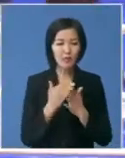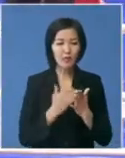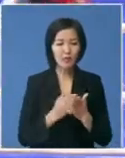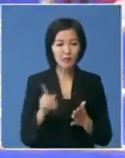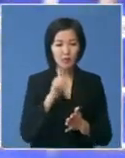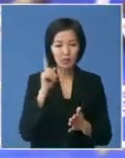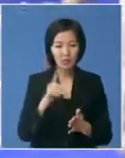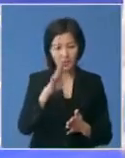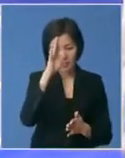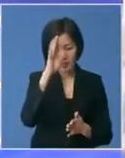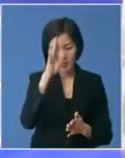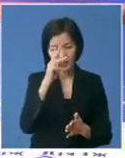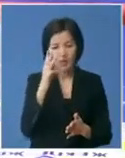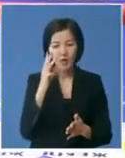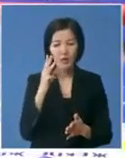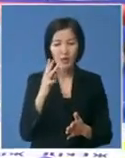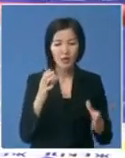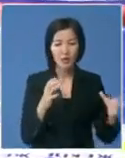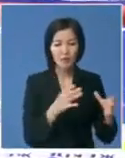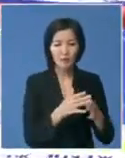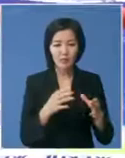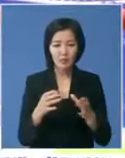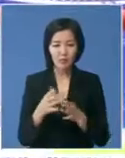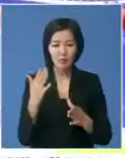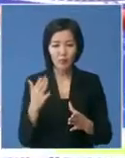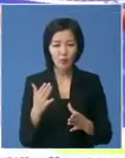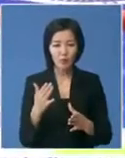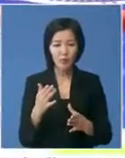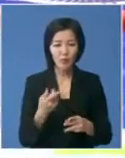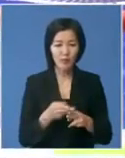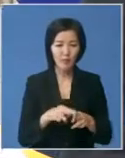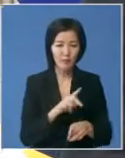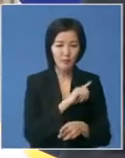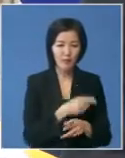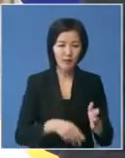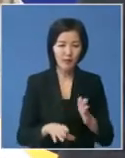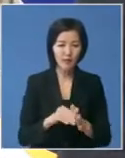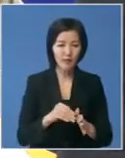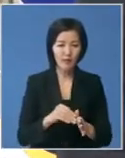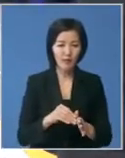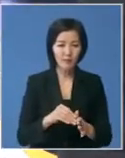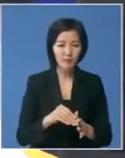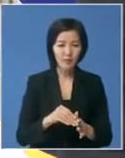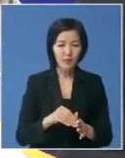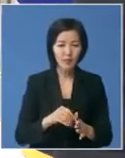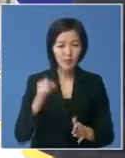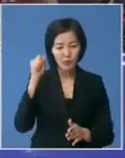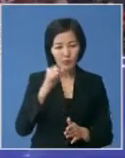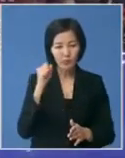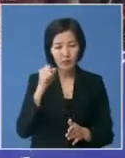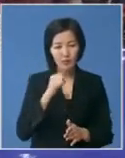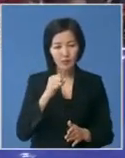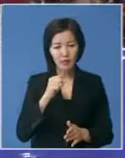өзара екі топқа бөлініп, бес салмақ бойынша мықтыларын анықтайтын болады. Бұл жарысқа Өзбекстан мен Қырғыз елі бірінші нөмірлі спортшыларын үкіліп